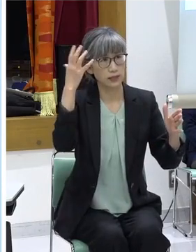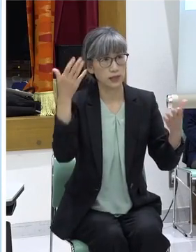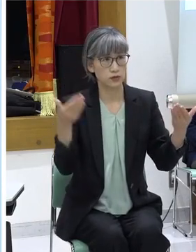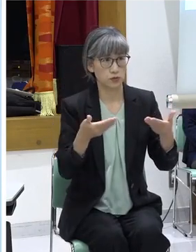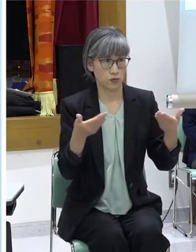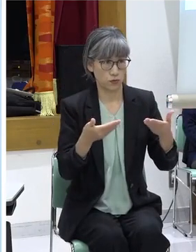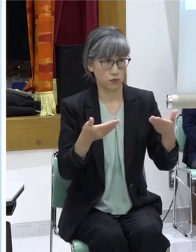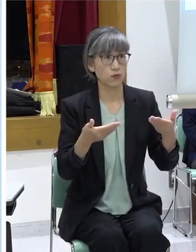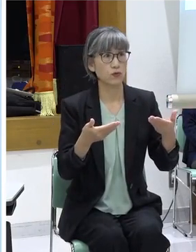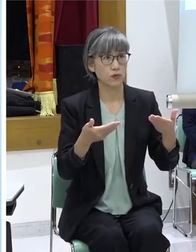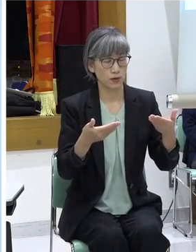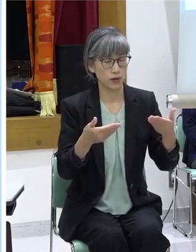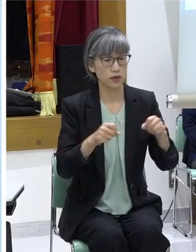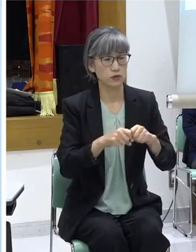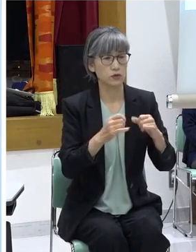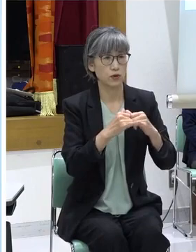は、